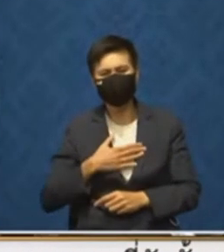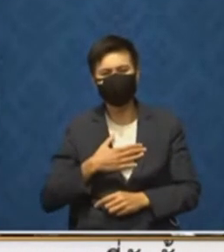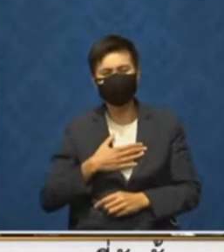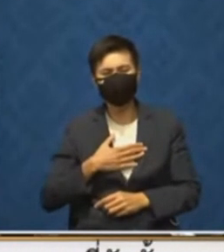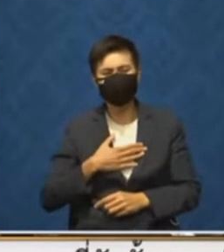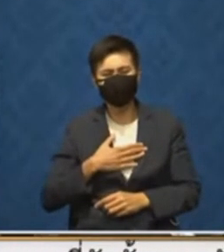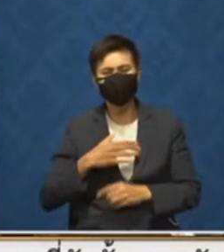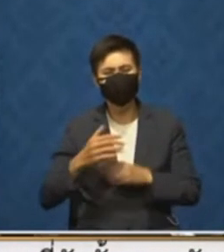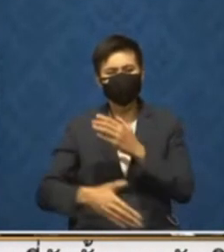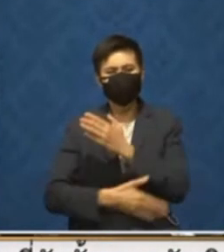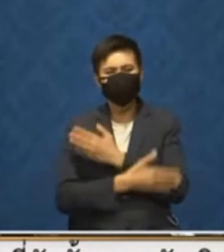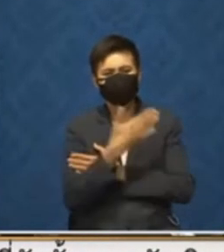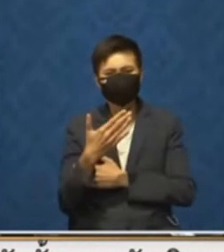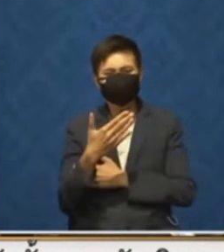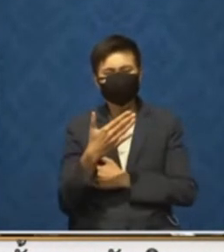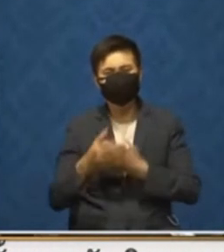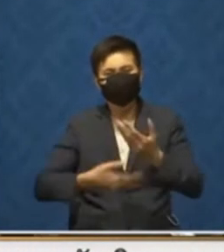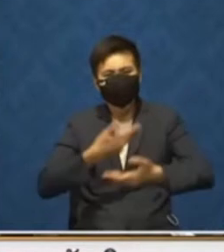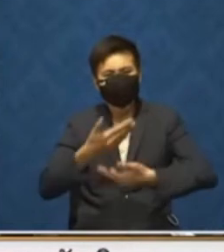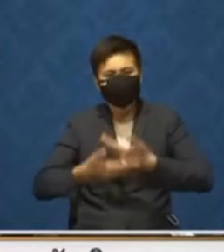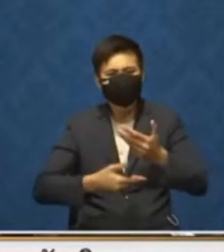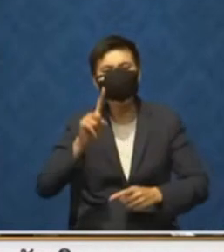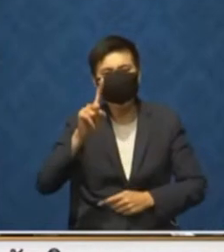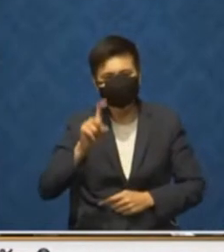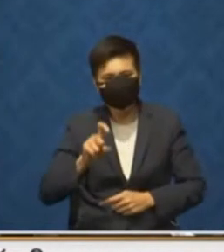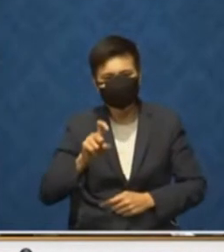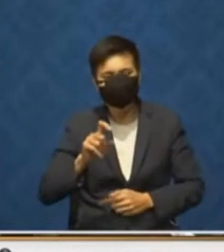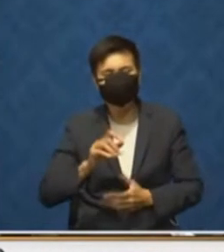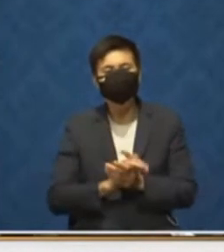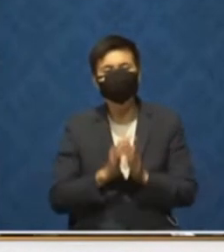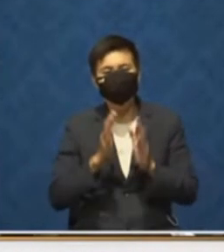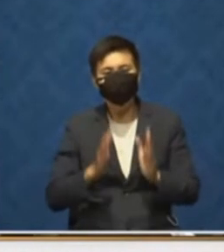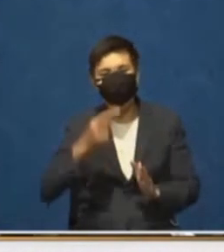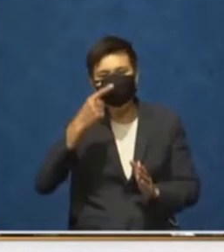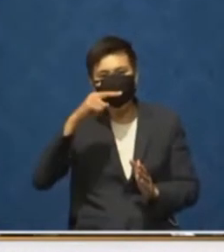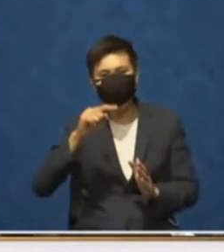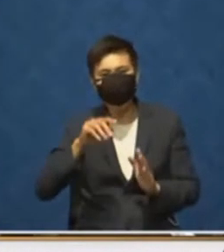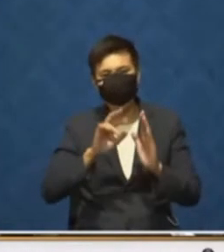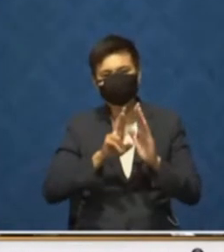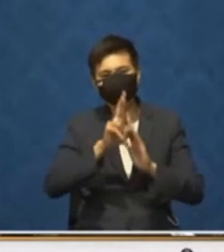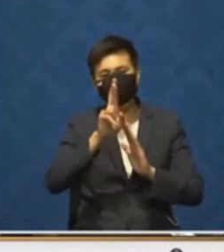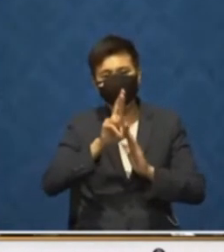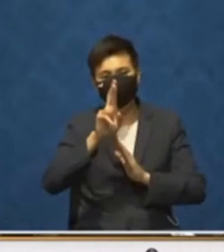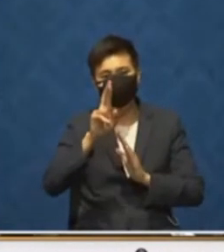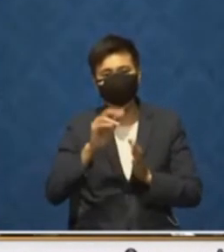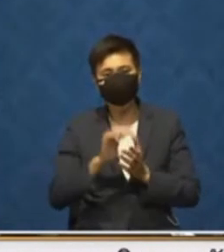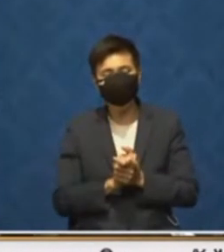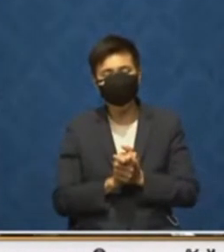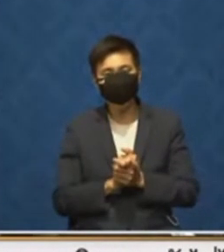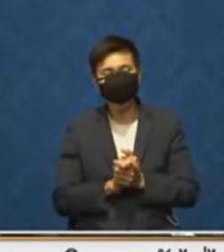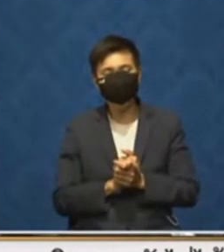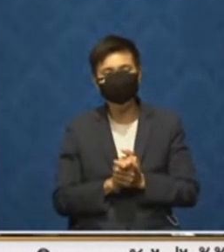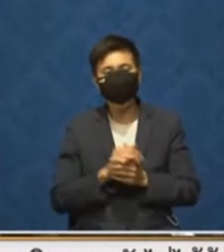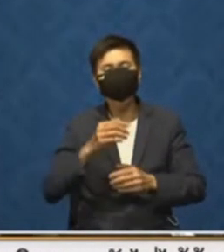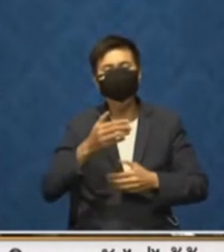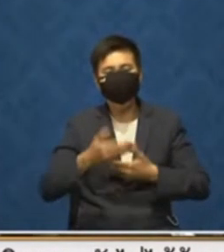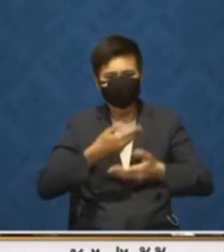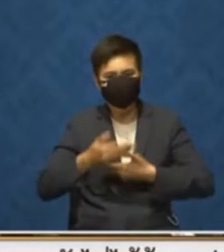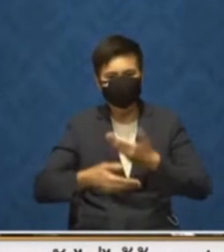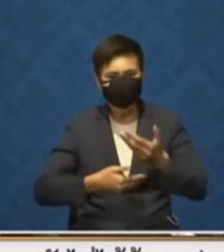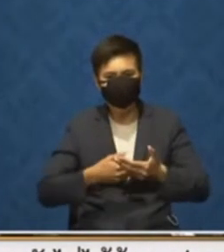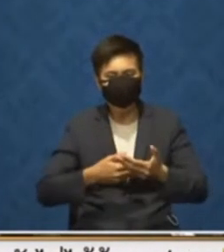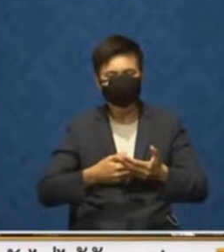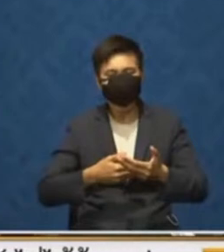ทางการค้าลองพี่น้องคนไทยที่อยู่ในภาคเหลือในจังหวัดเชียงรายที่พึ่งพาอาศัยการค้าขายชายแดน